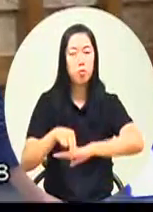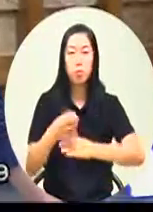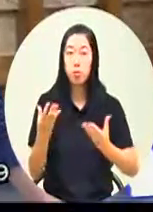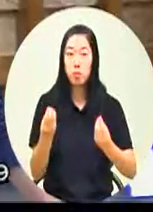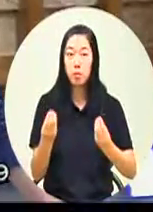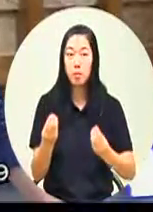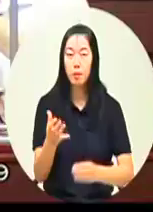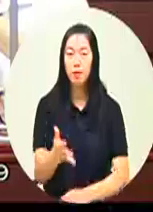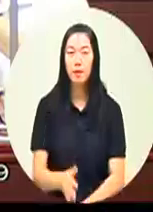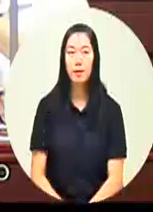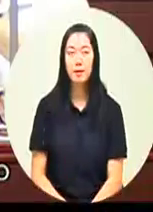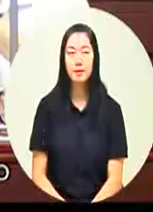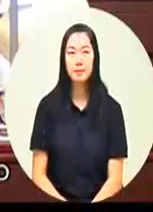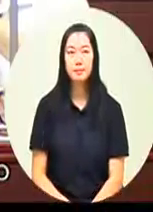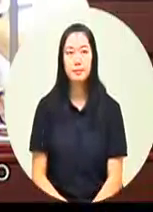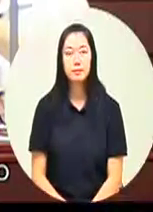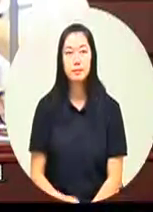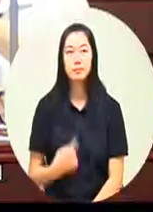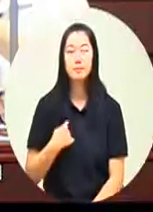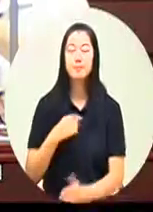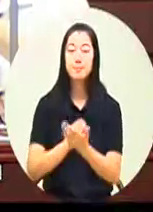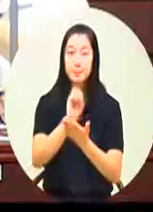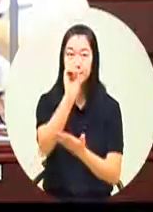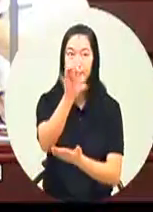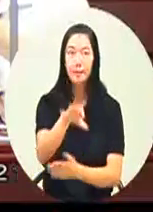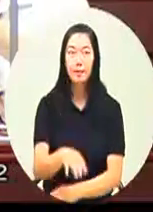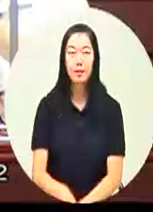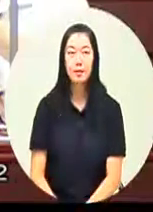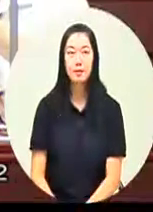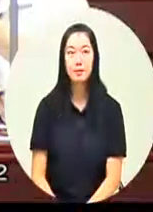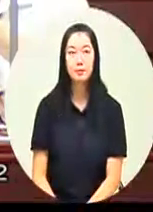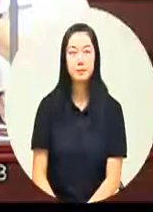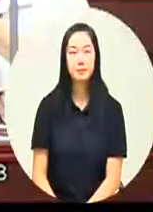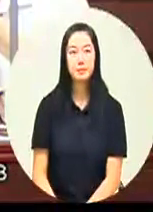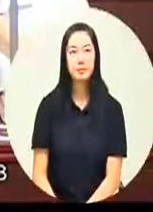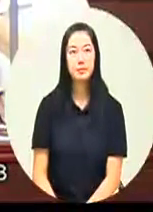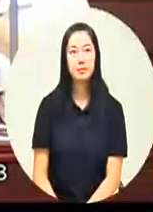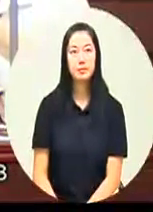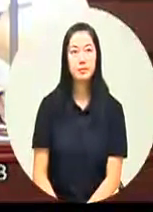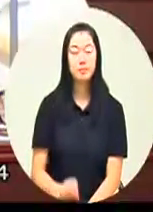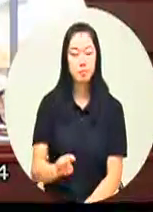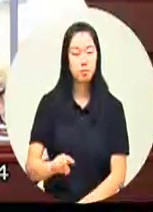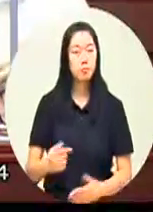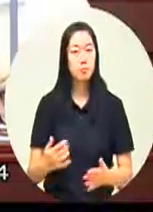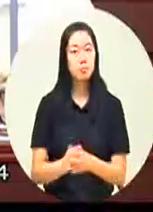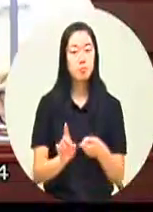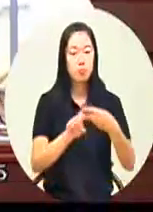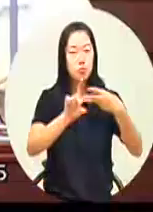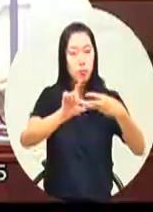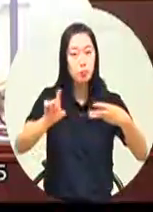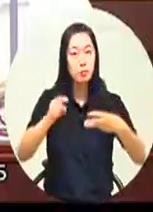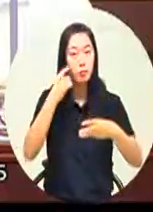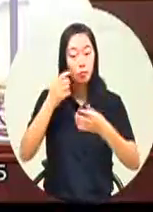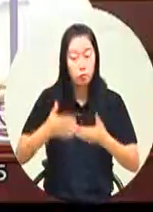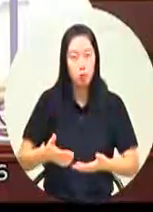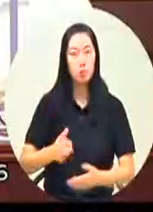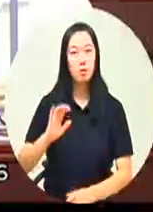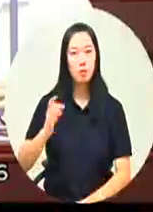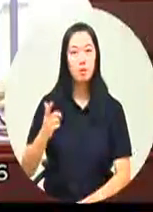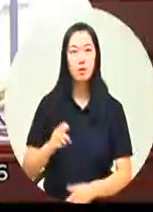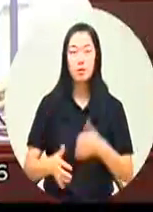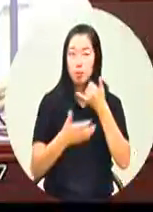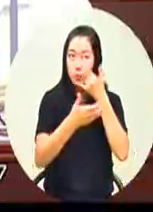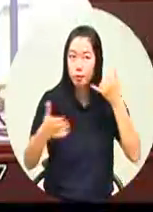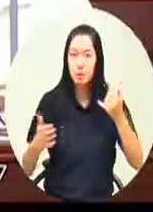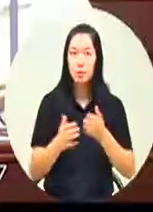我跟这个议员报告了哈，这个我想这个议题是重要的。那我知道是海洋局